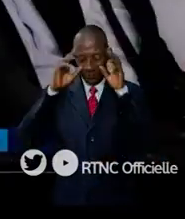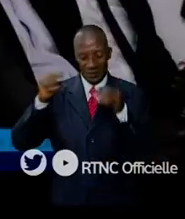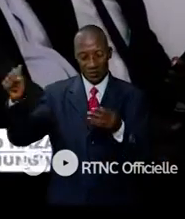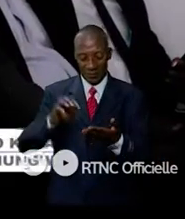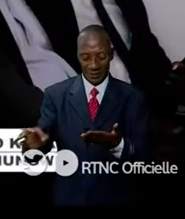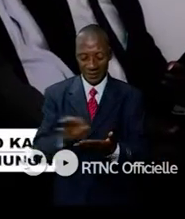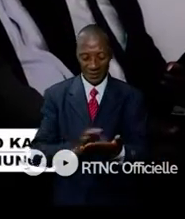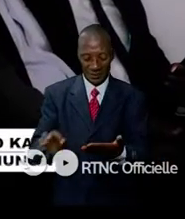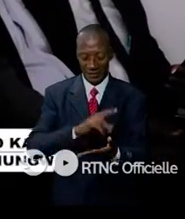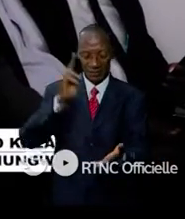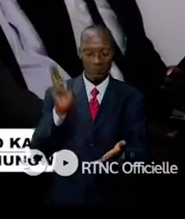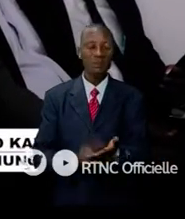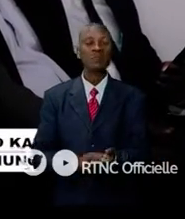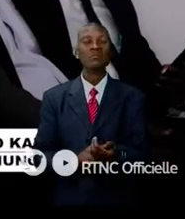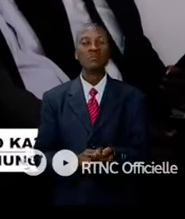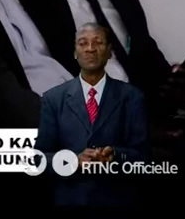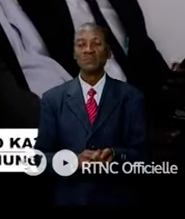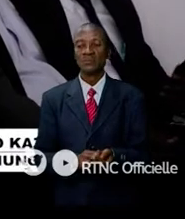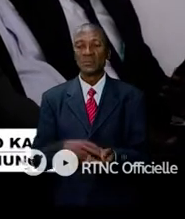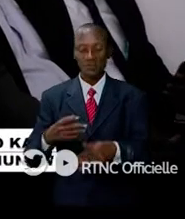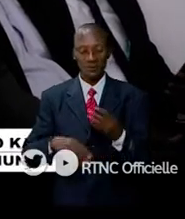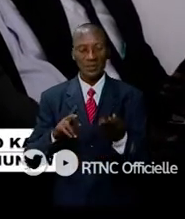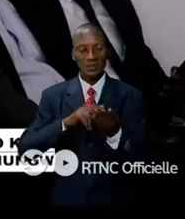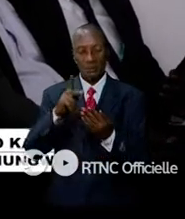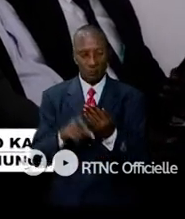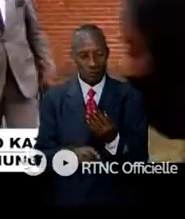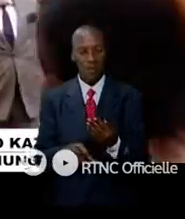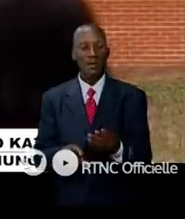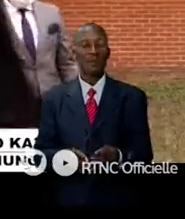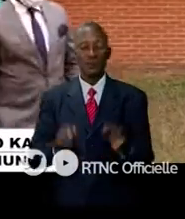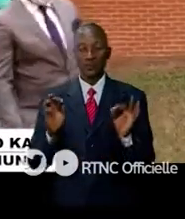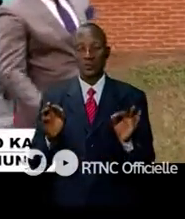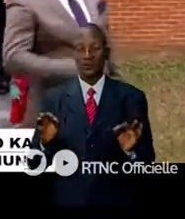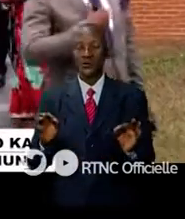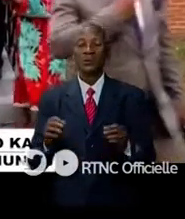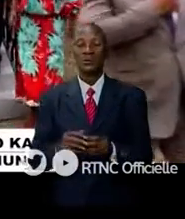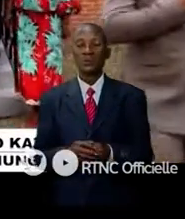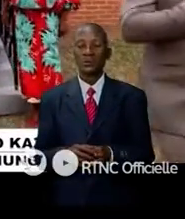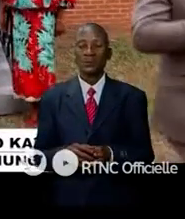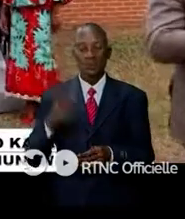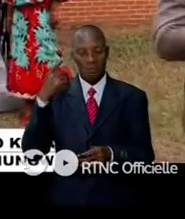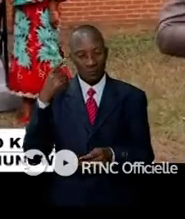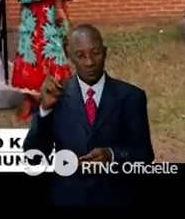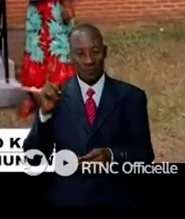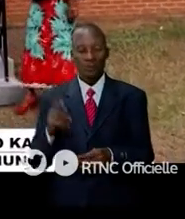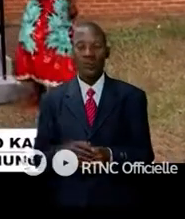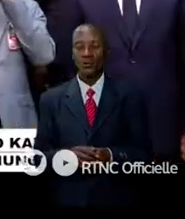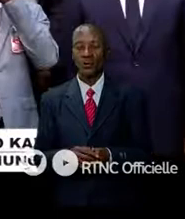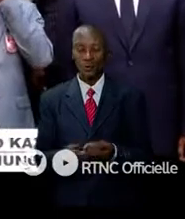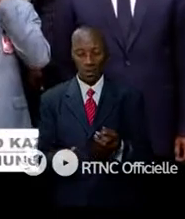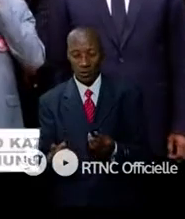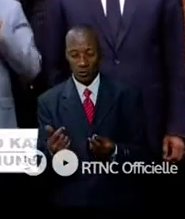2020. Elle a pour mission de mettre en œuvre les programmes permettant de détecter les agissements susceptibles d'être considérés comme relevant de la